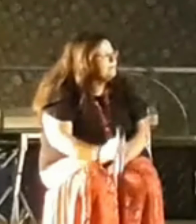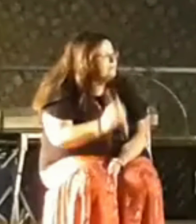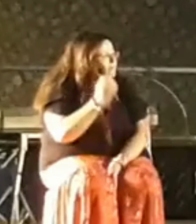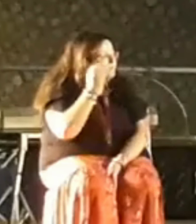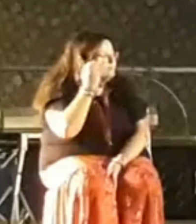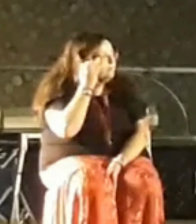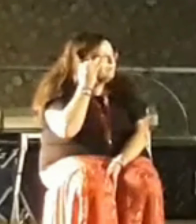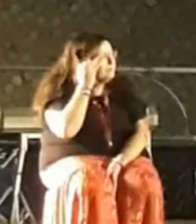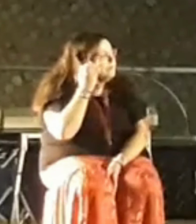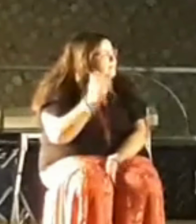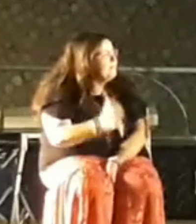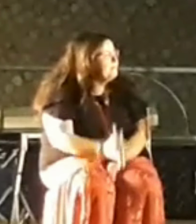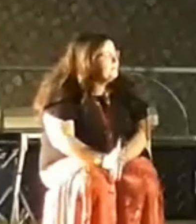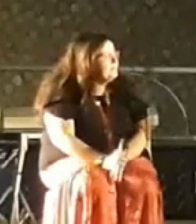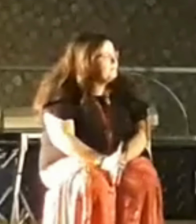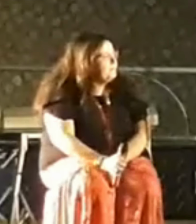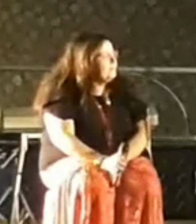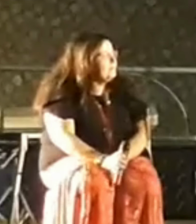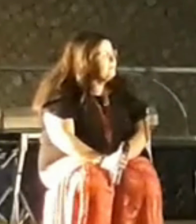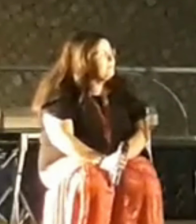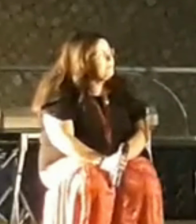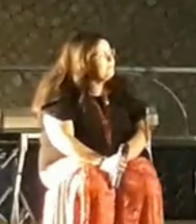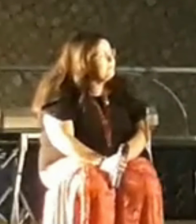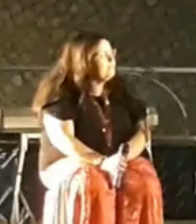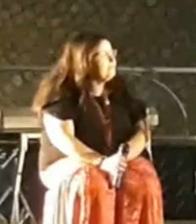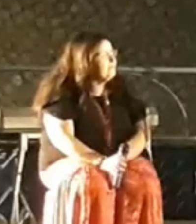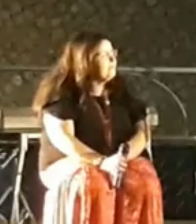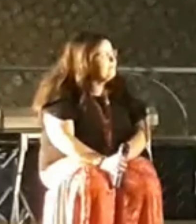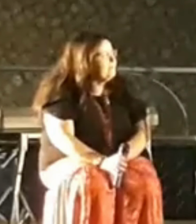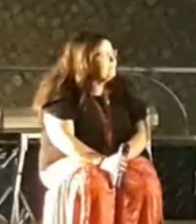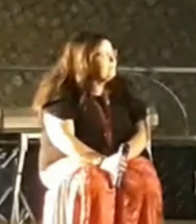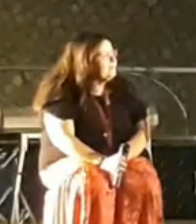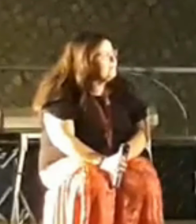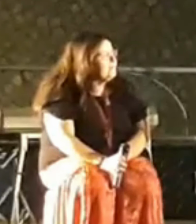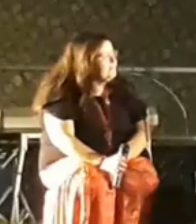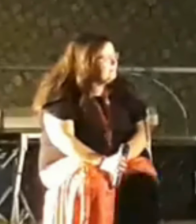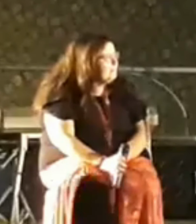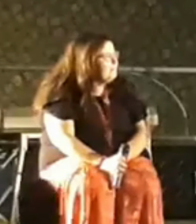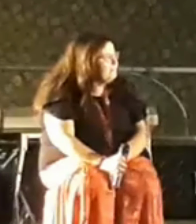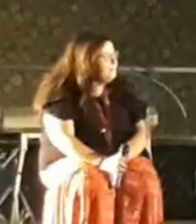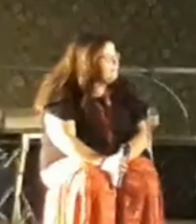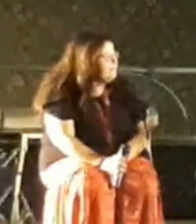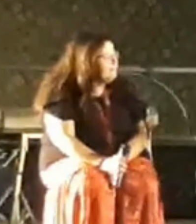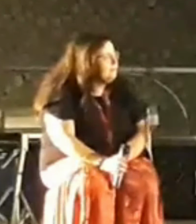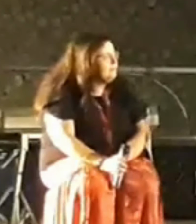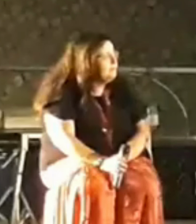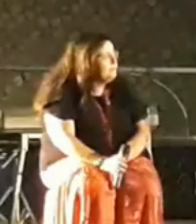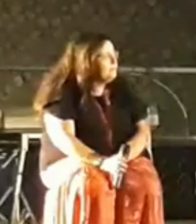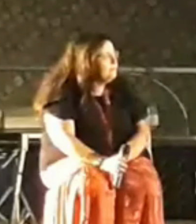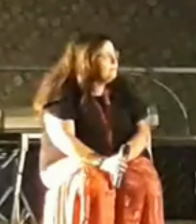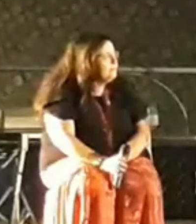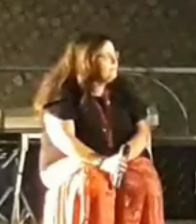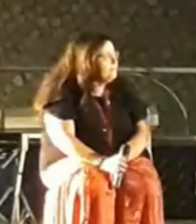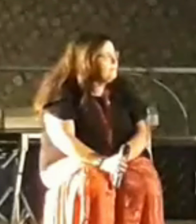dello strumento, il rigore, la solidarietà, anche il rispetto dell'ambiente, delle etnie.